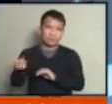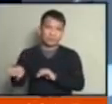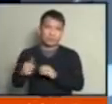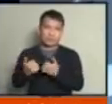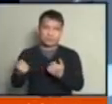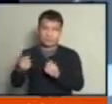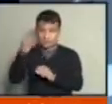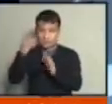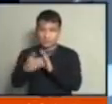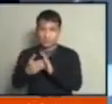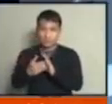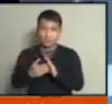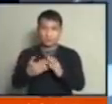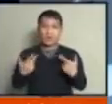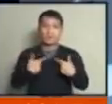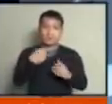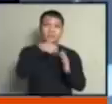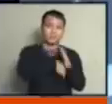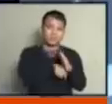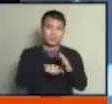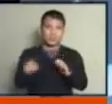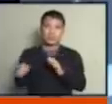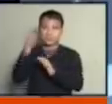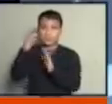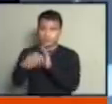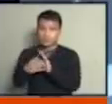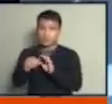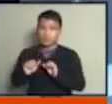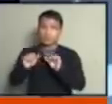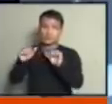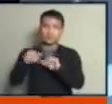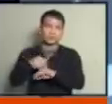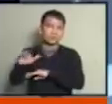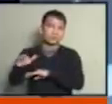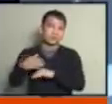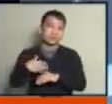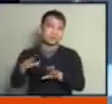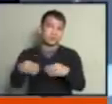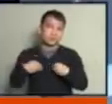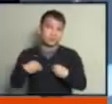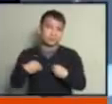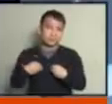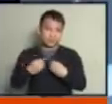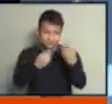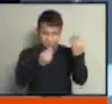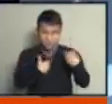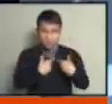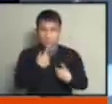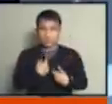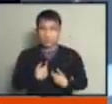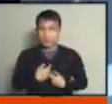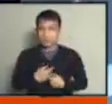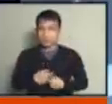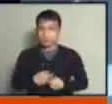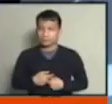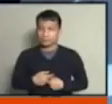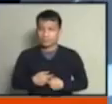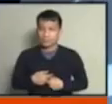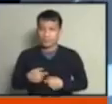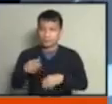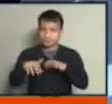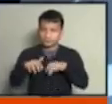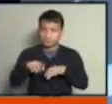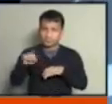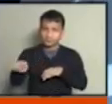po? Kasi po, meron pa mas matindi? Yan po yung picture na yan na talaga hindi ko na matanggap, okay, dahil may nagsabi po sa akin. Hindi, kaya nga, ito may picture tapos may